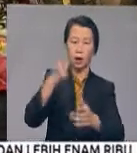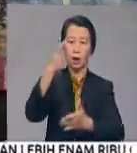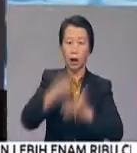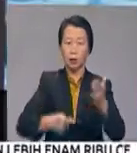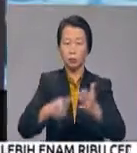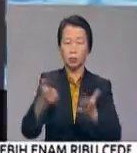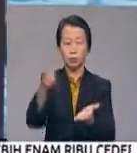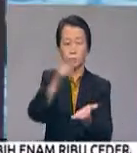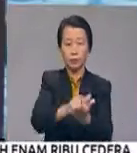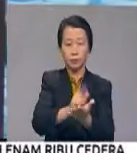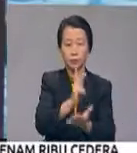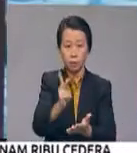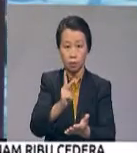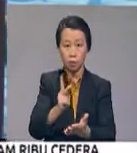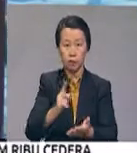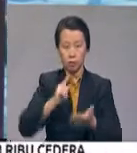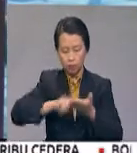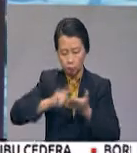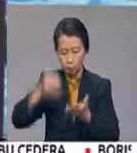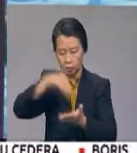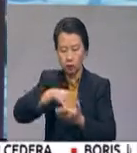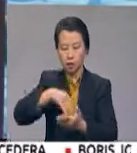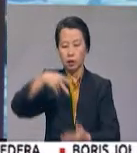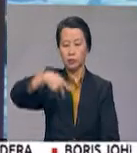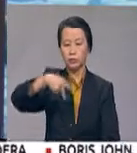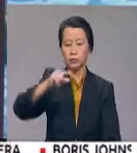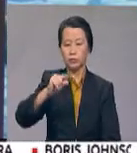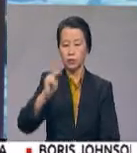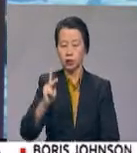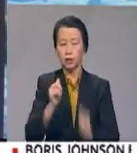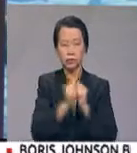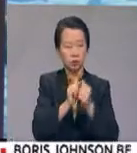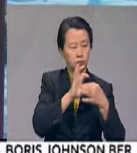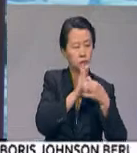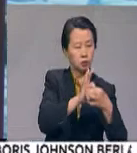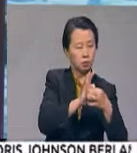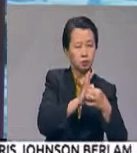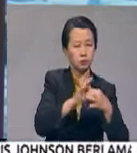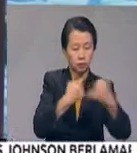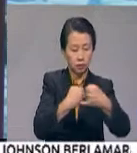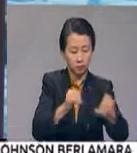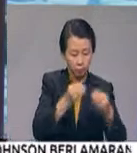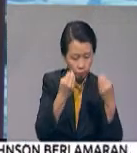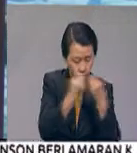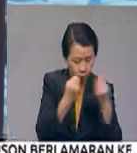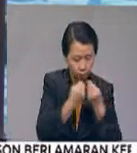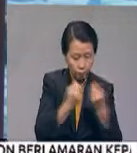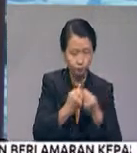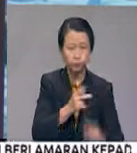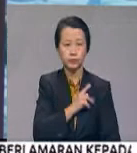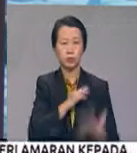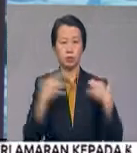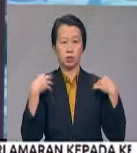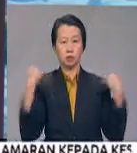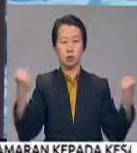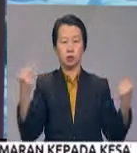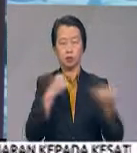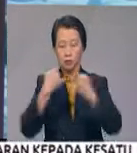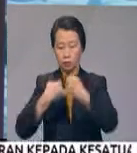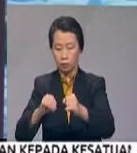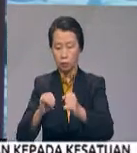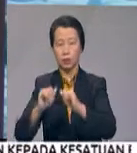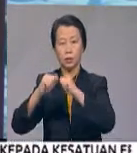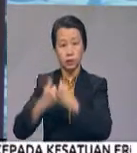Yang dilaporkan semula PJK dilaksana dengan kerjasama jabatan perangkat Malaysia Kementerian kesihatan serta jabatan dan